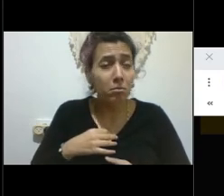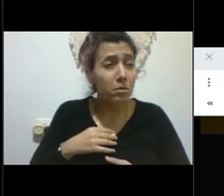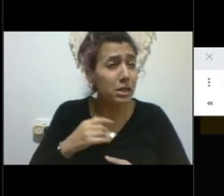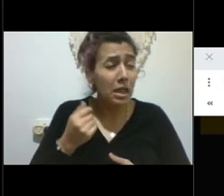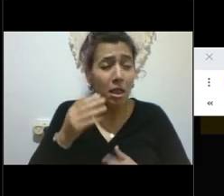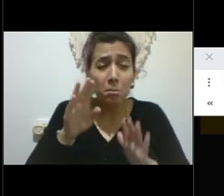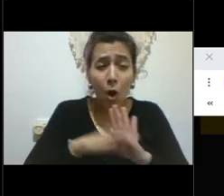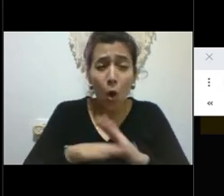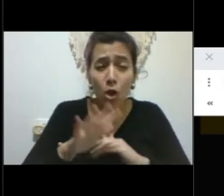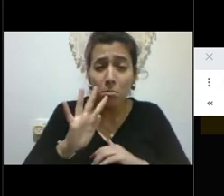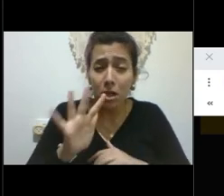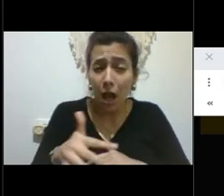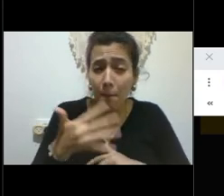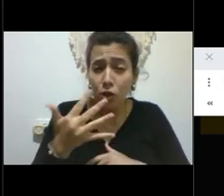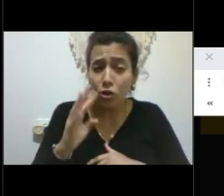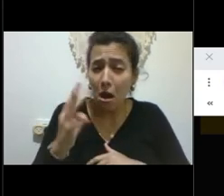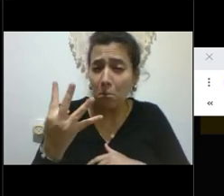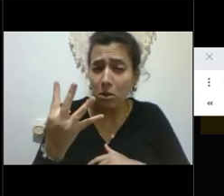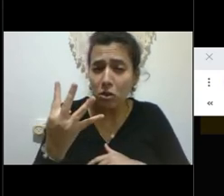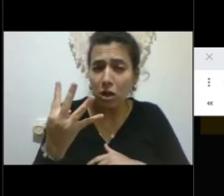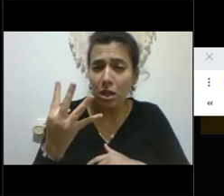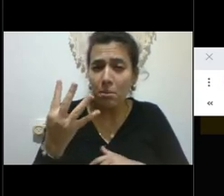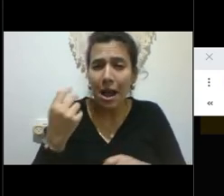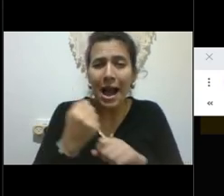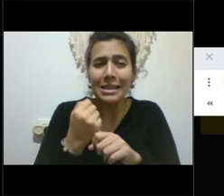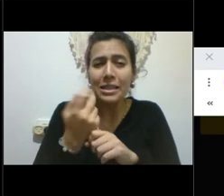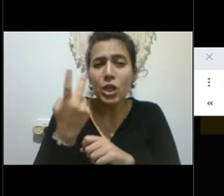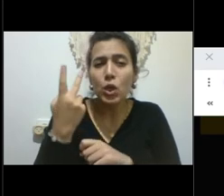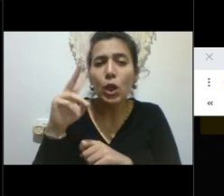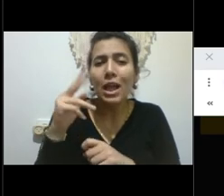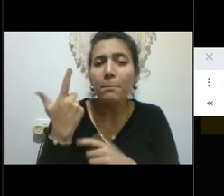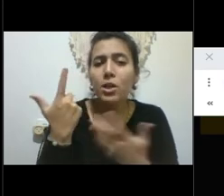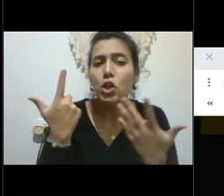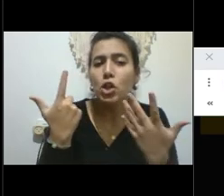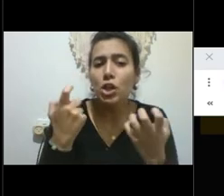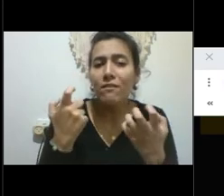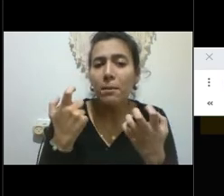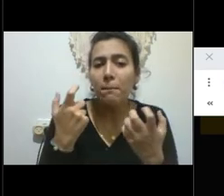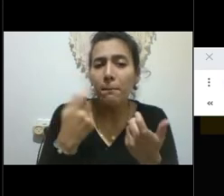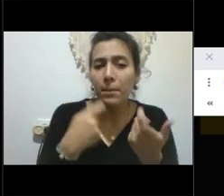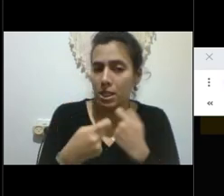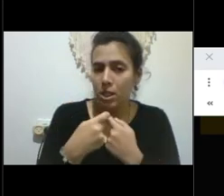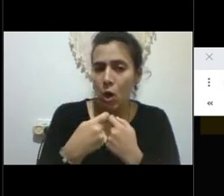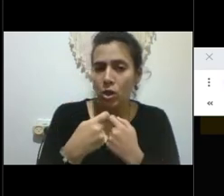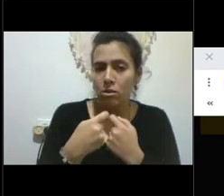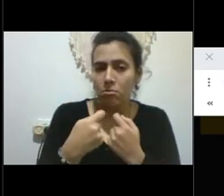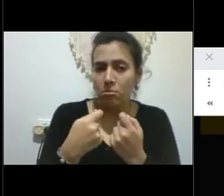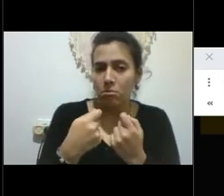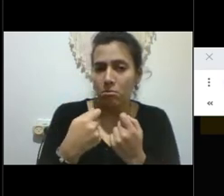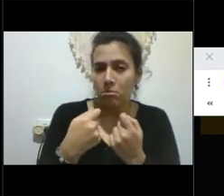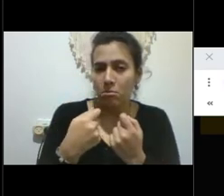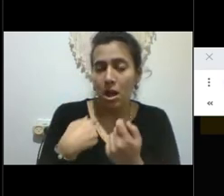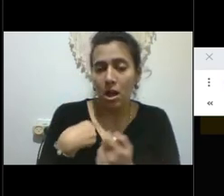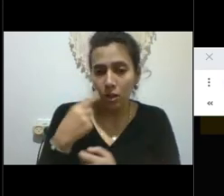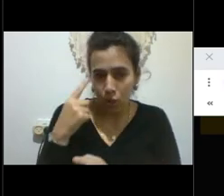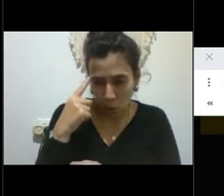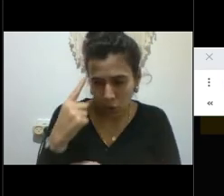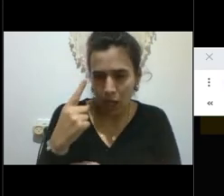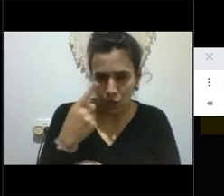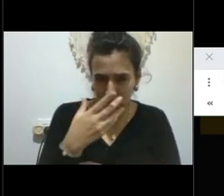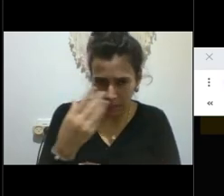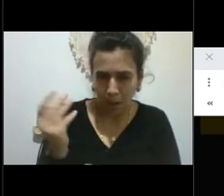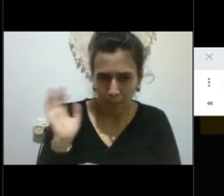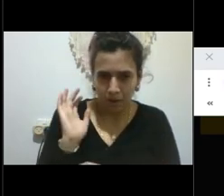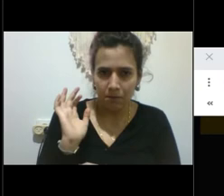4 שנים, עשיתי יותר מ-70 עסקאות. אני יודע שזה המון. וואו. עבדתי על המספר הזה.